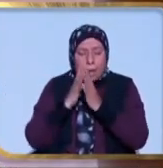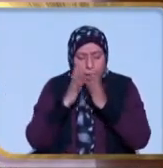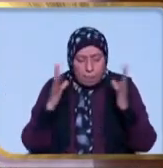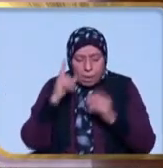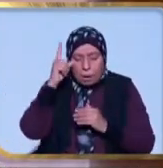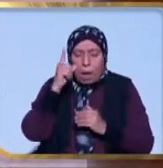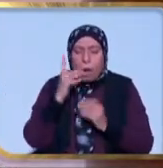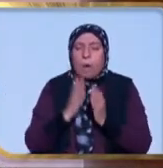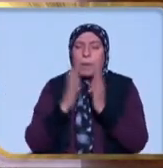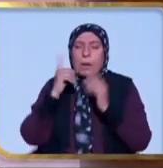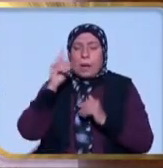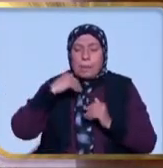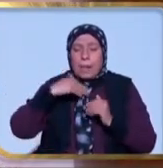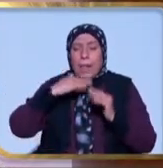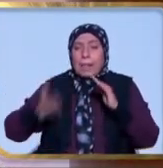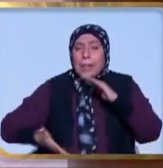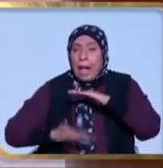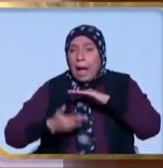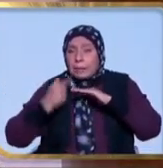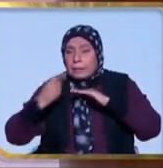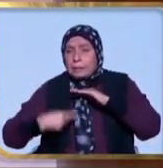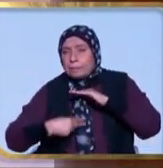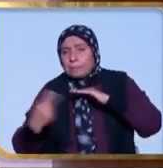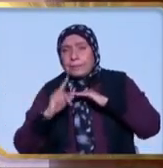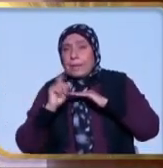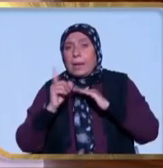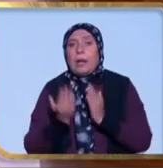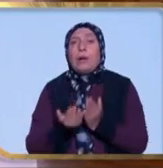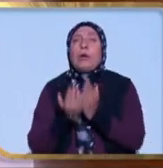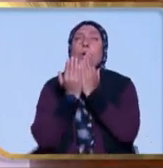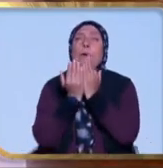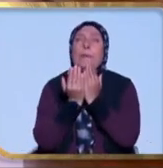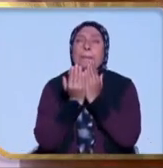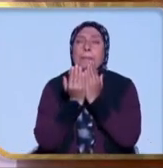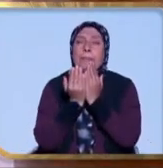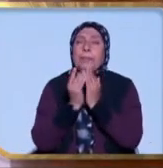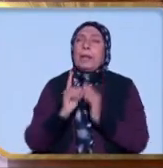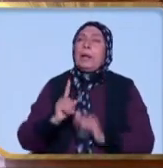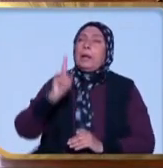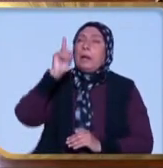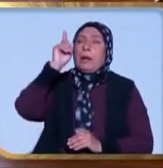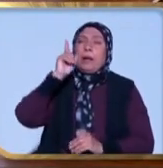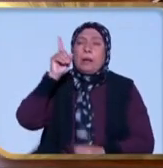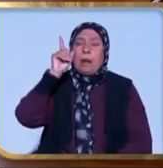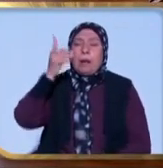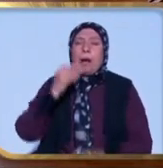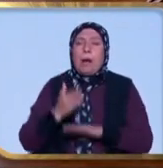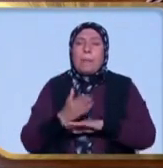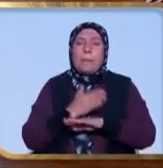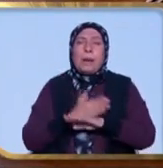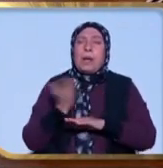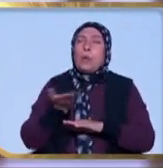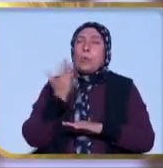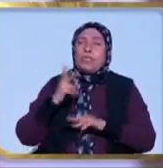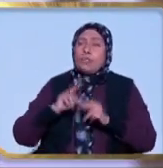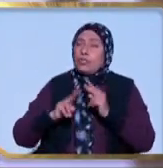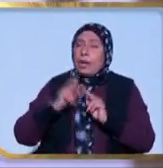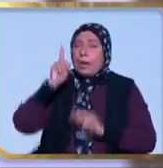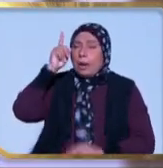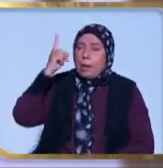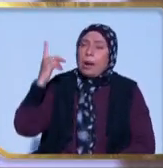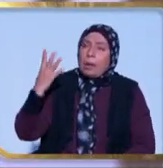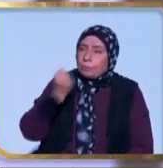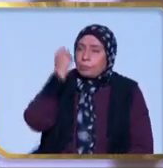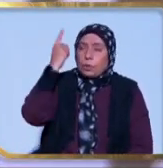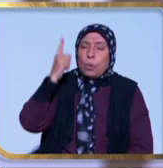ونعوذ بعظمتك أن نغتال من تحتنا. يا الله، يا من كنت قبل كل شيء،